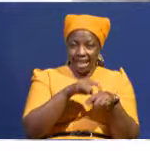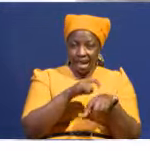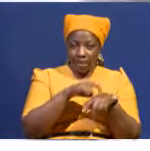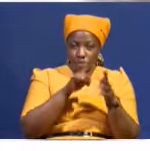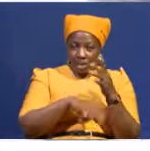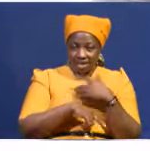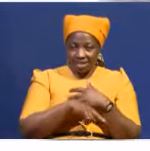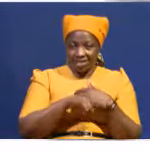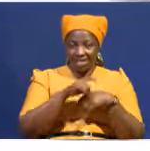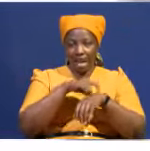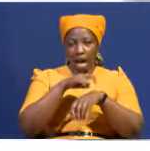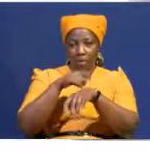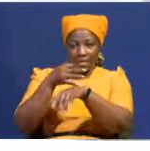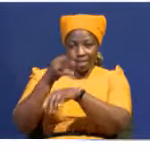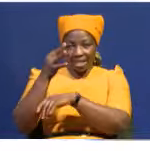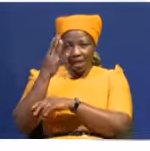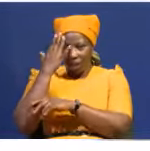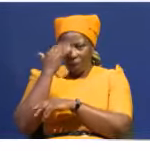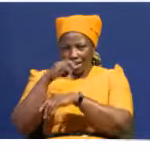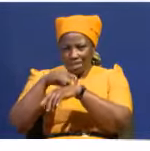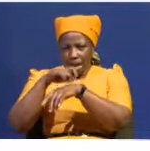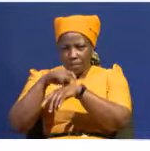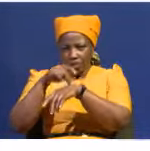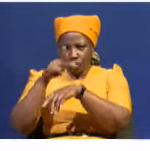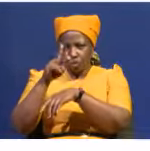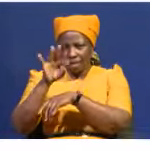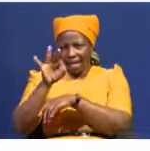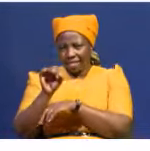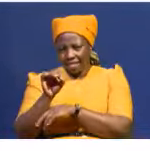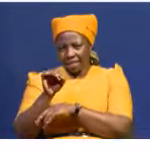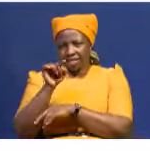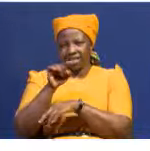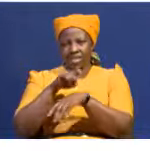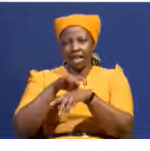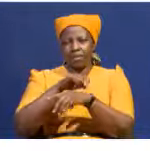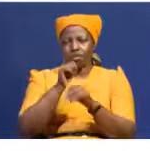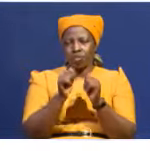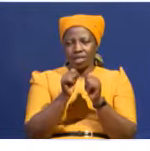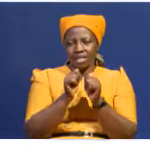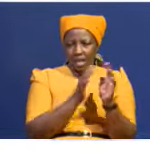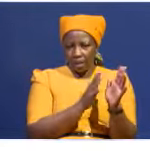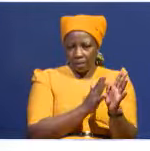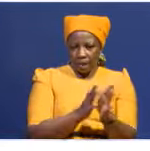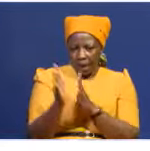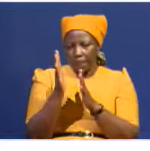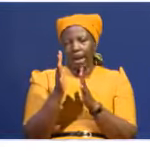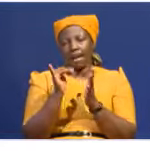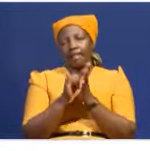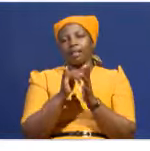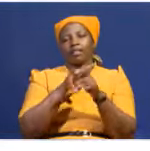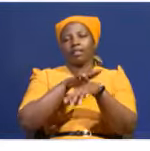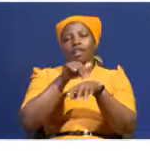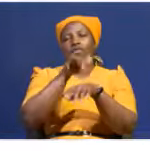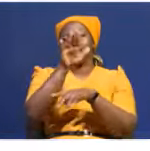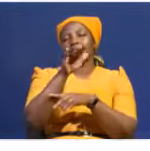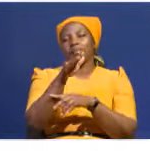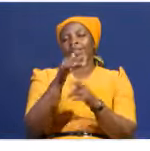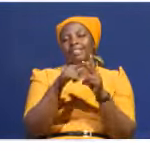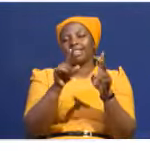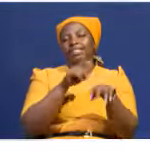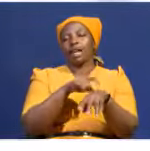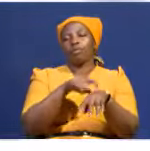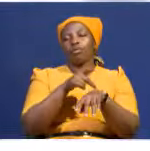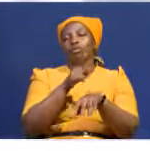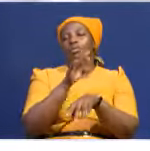saa 8:30 ndipo muda ambao umetengwa kama ilivyo ada kwamba kikao cha bunge kinaanza saa 8:30. Kwa